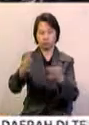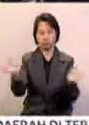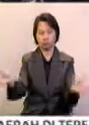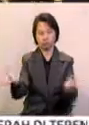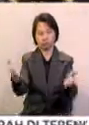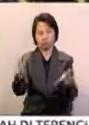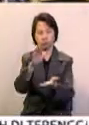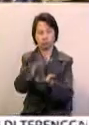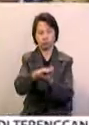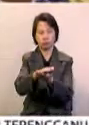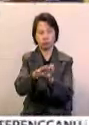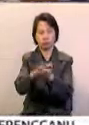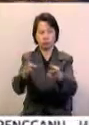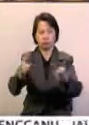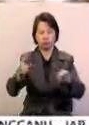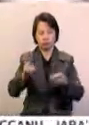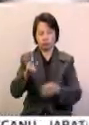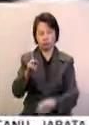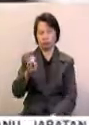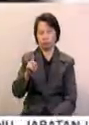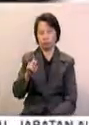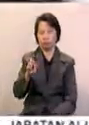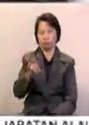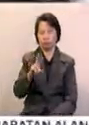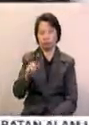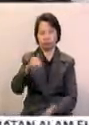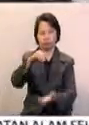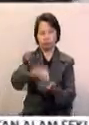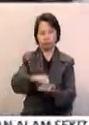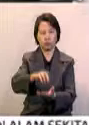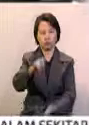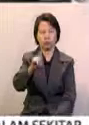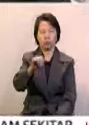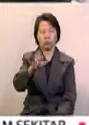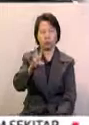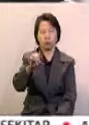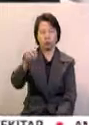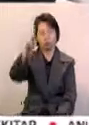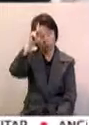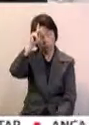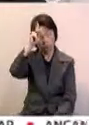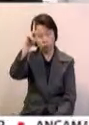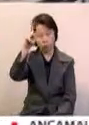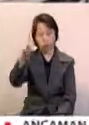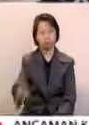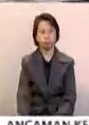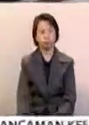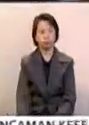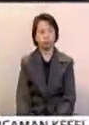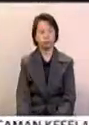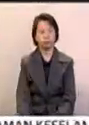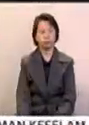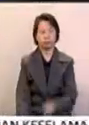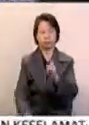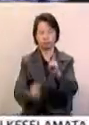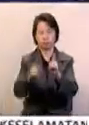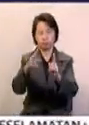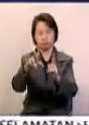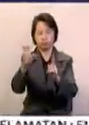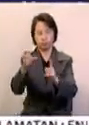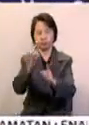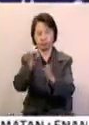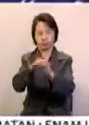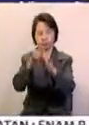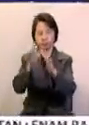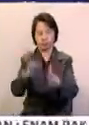pelajar sekolah menengah daerah ketereh di Universiti teknologi Mara uitm cawangan Kelantan di machang lebih 1200 pelajar mengambil